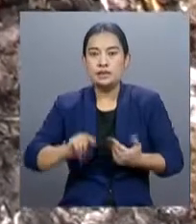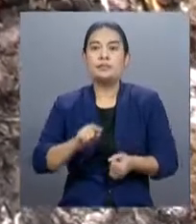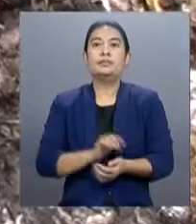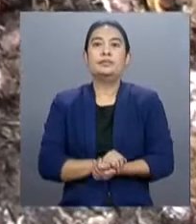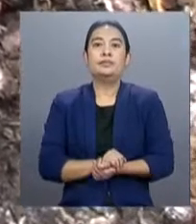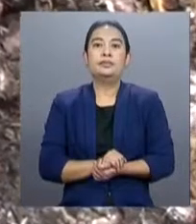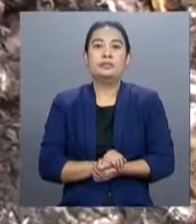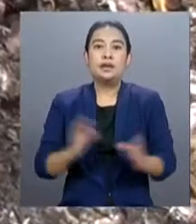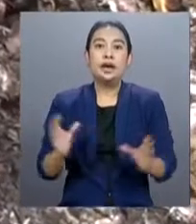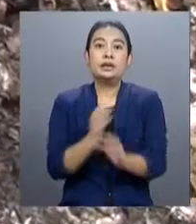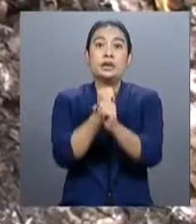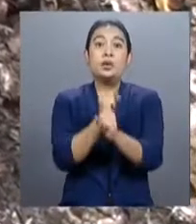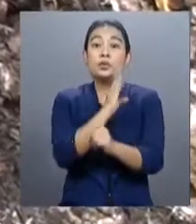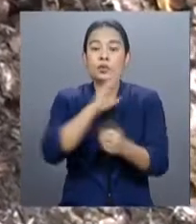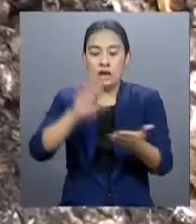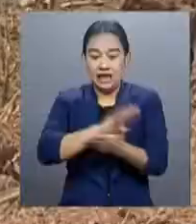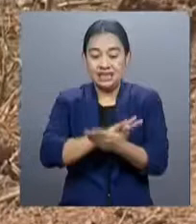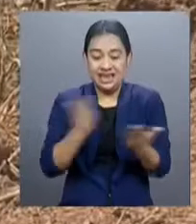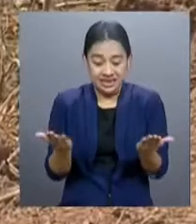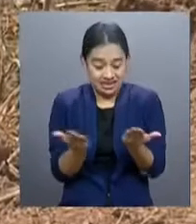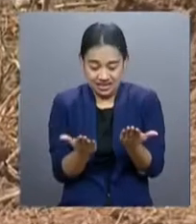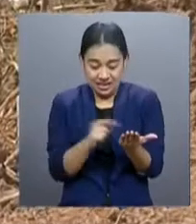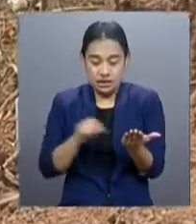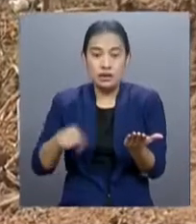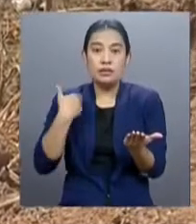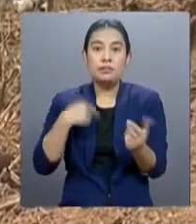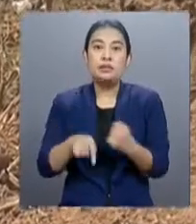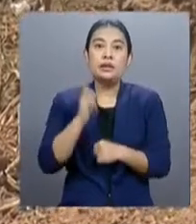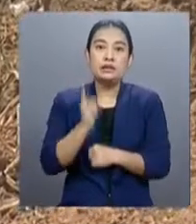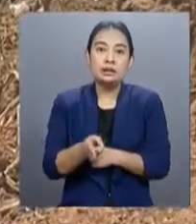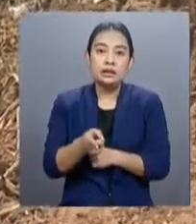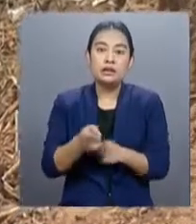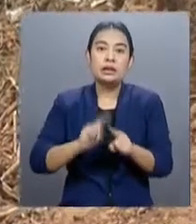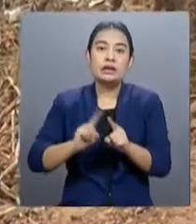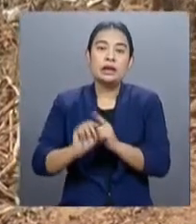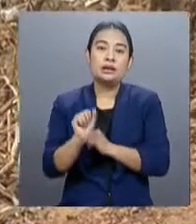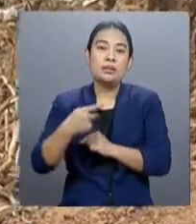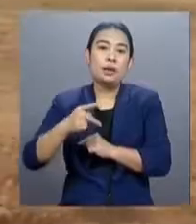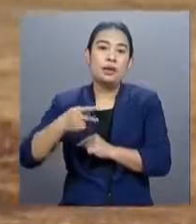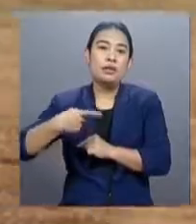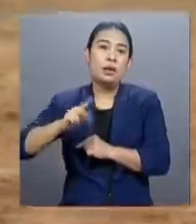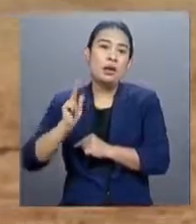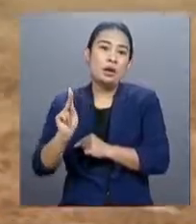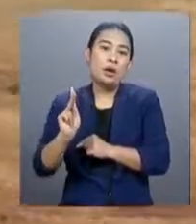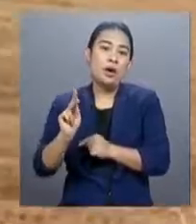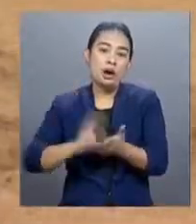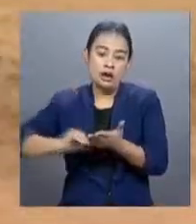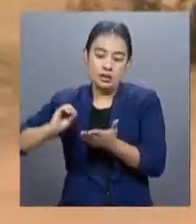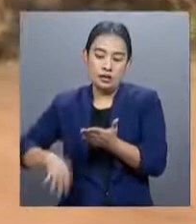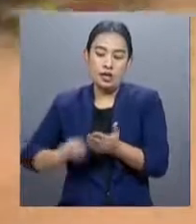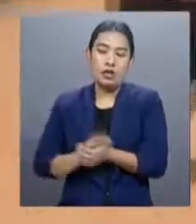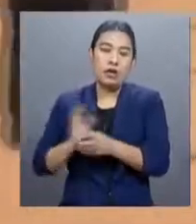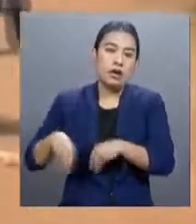ามีการออกเอกสารทับที่สาธารณะของทางเทศบาลจริงก็ขอให้ทางสปก.เพิกถอนสิทธิ์ดังกล่าวและส่งมอบพื้นที่ส